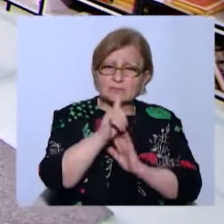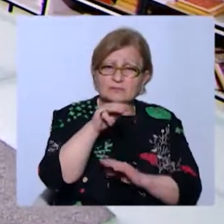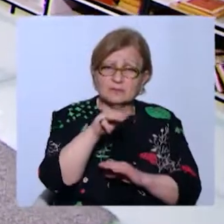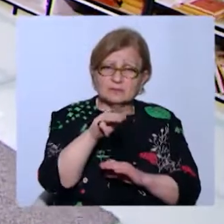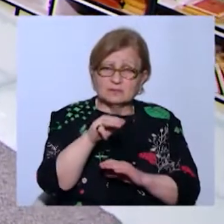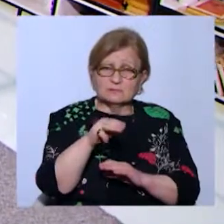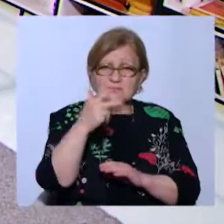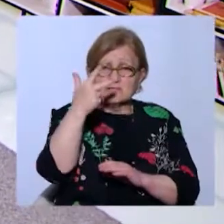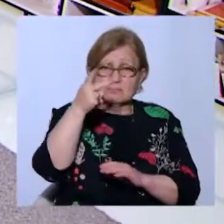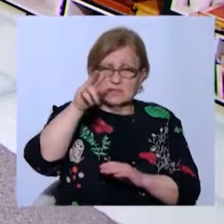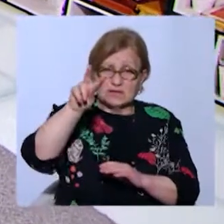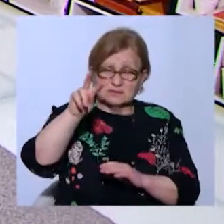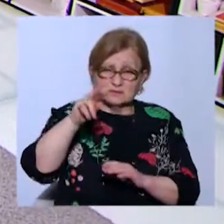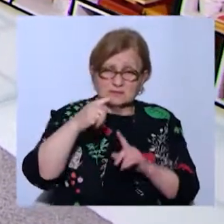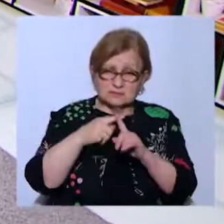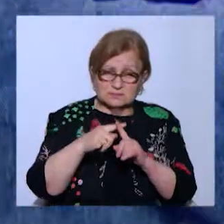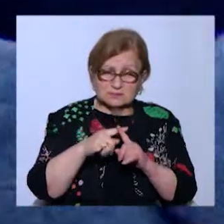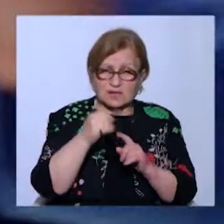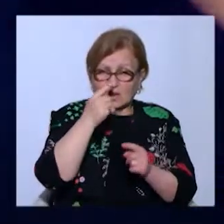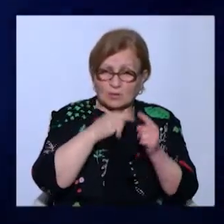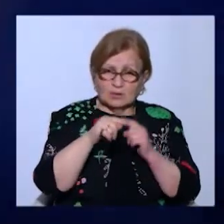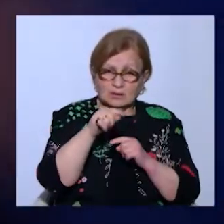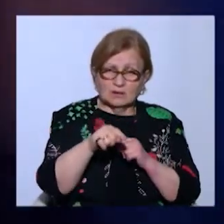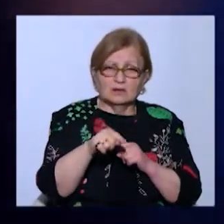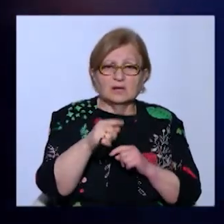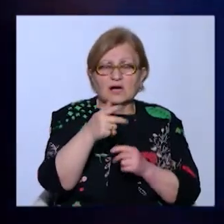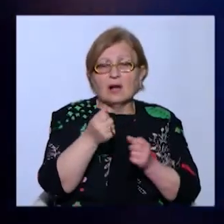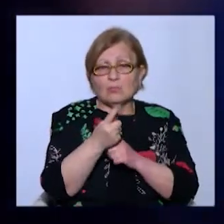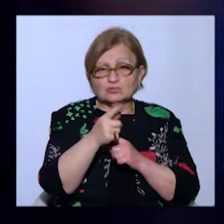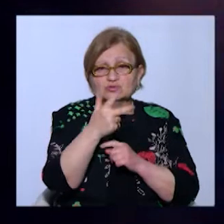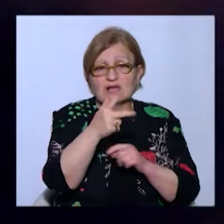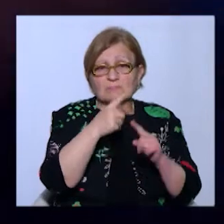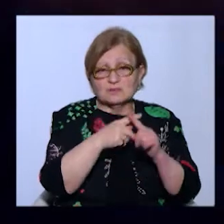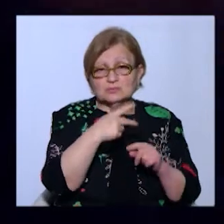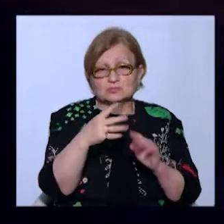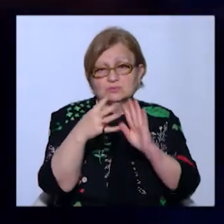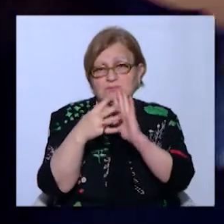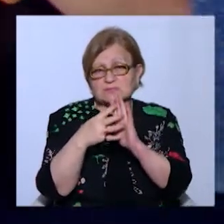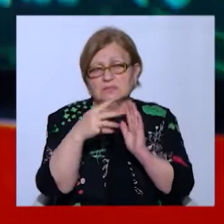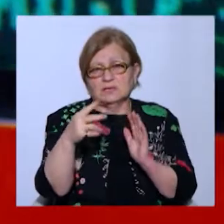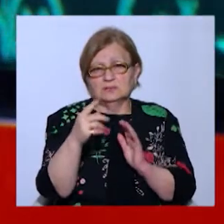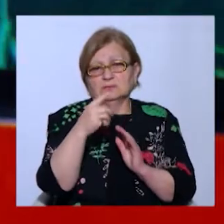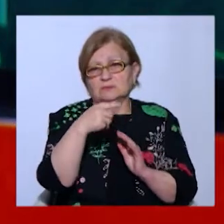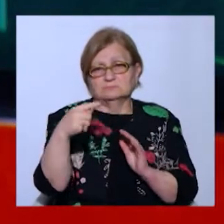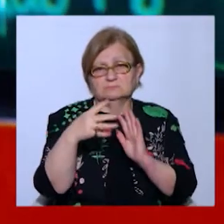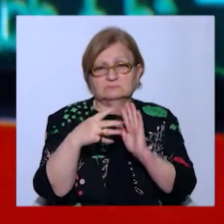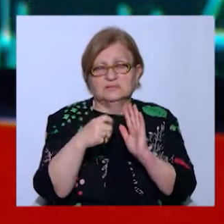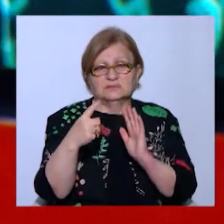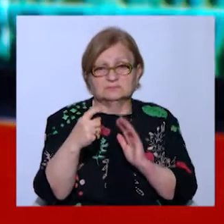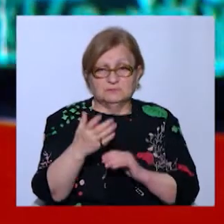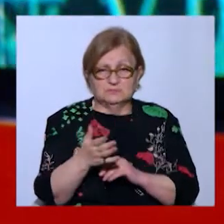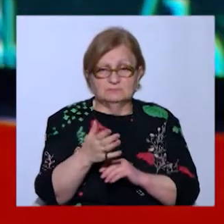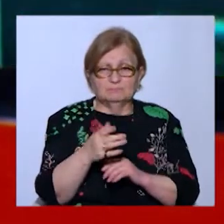ანუ მიიღება 3 ხარისხად x-ი უდრის 9 - 11-ც. ხოლო ამ განტოლების ამონახსნი იწერება ესეთნაირად